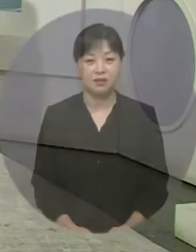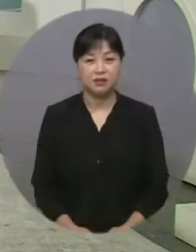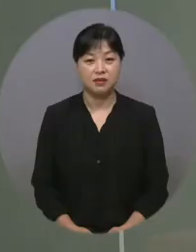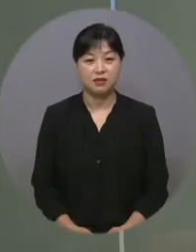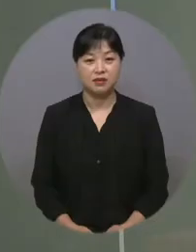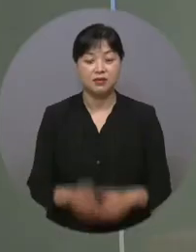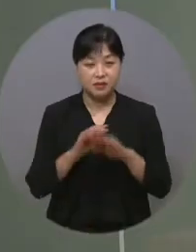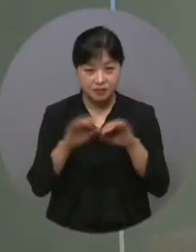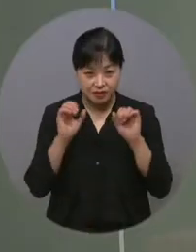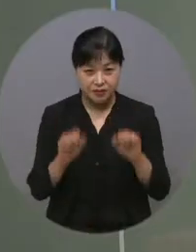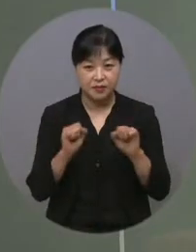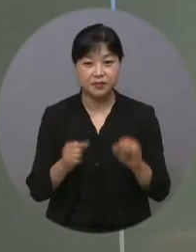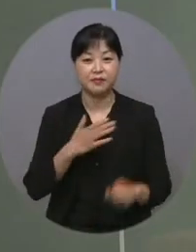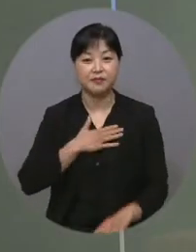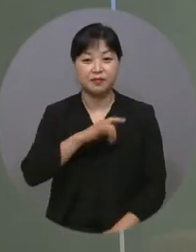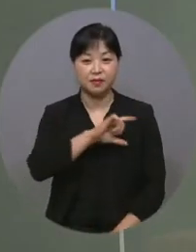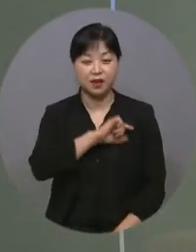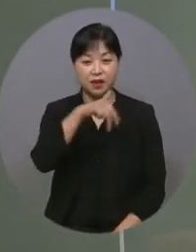안녕하십니까. 정경수입니다.